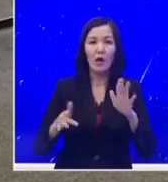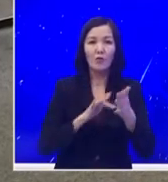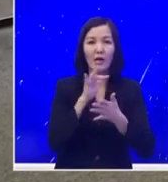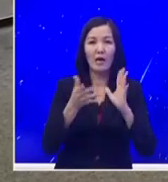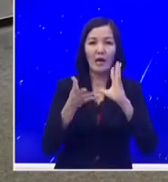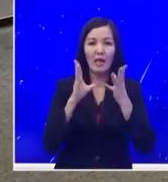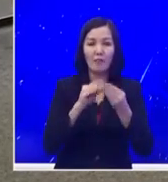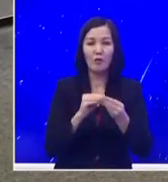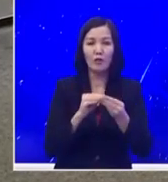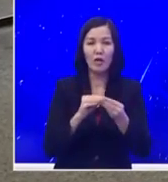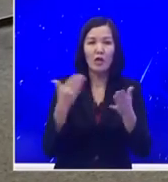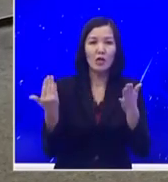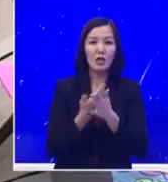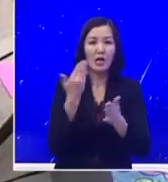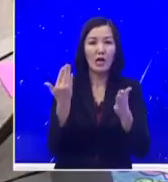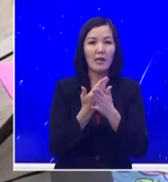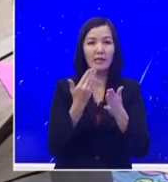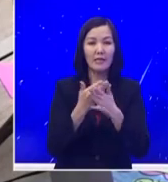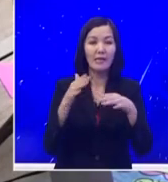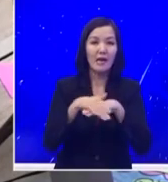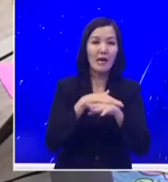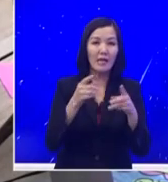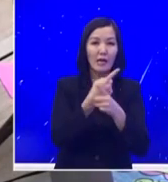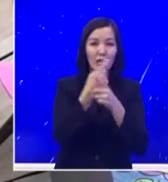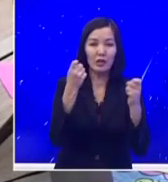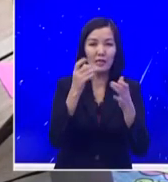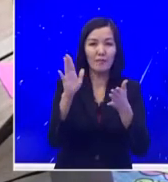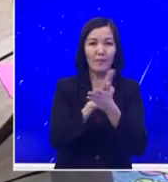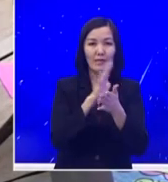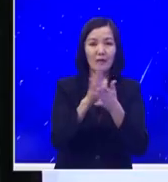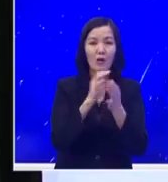елді мекендеріндегі жаңалықты оқырманға жедел жеткізіп, басылымдарға